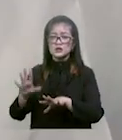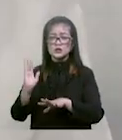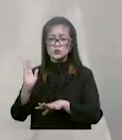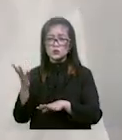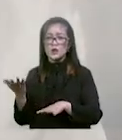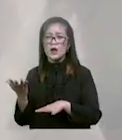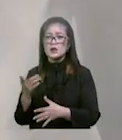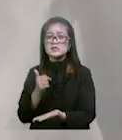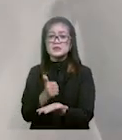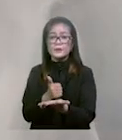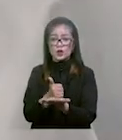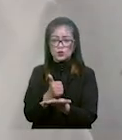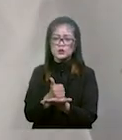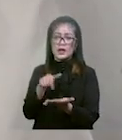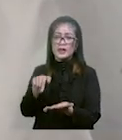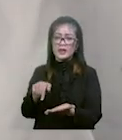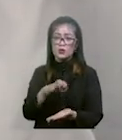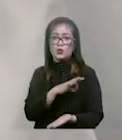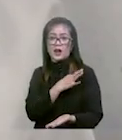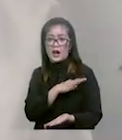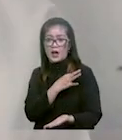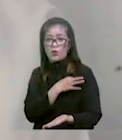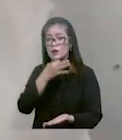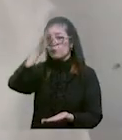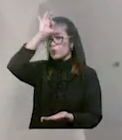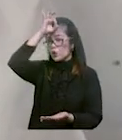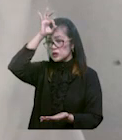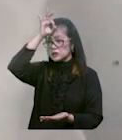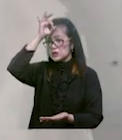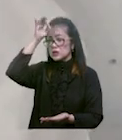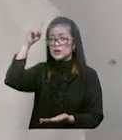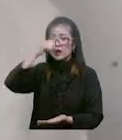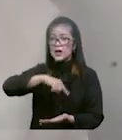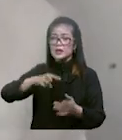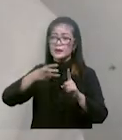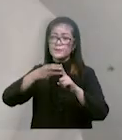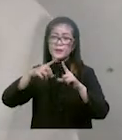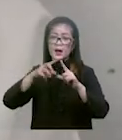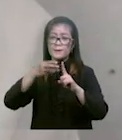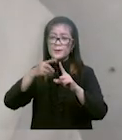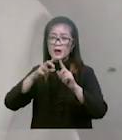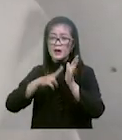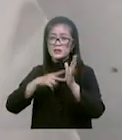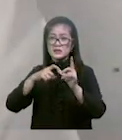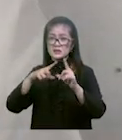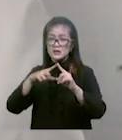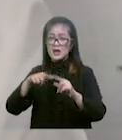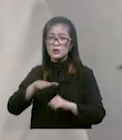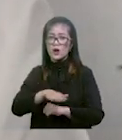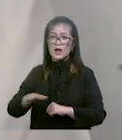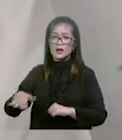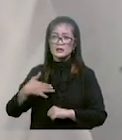pihak relawan dari pihak polisi dari pihak tabinsa itu nari-nari santri saya itu yang saya caranya saya enggak